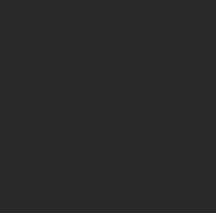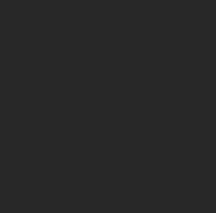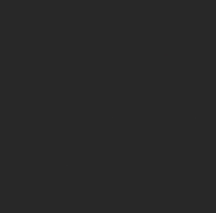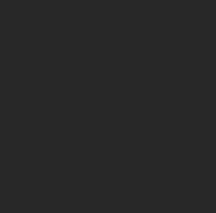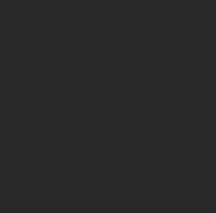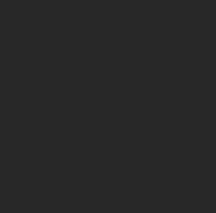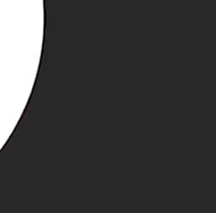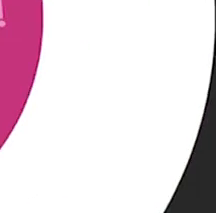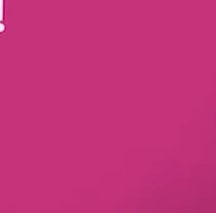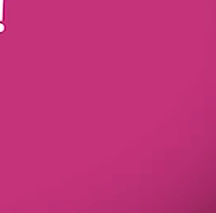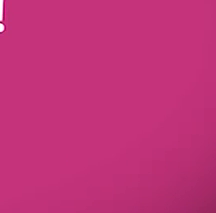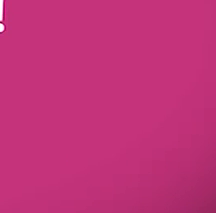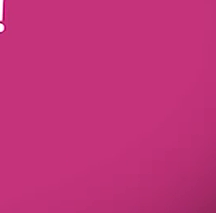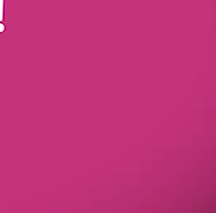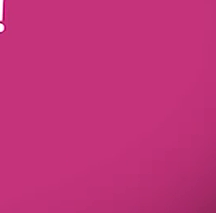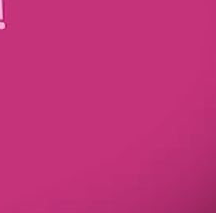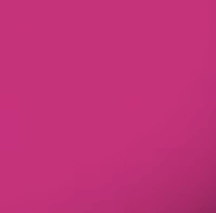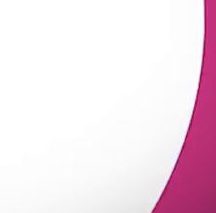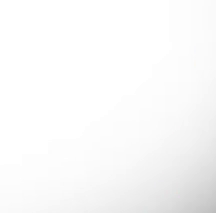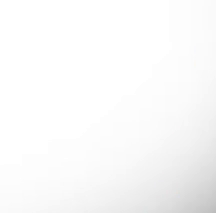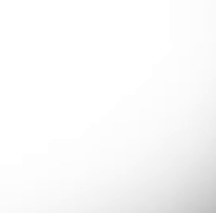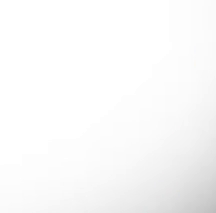Re, viss ēters ir te!